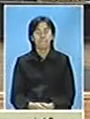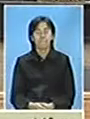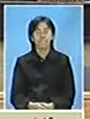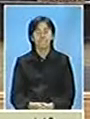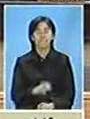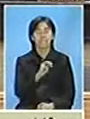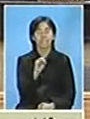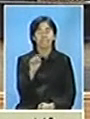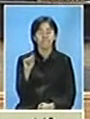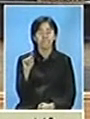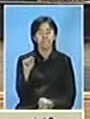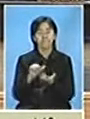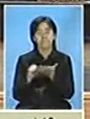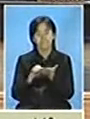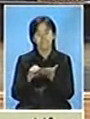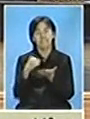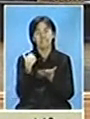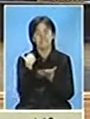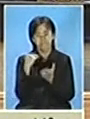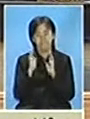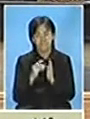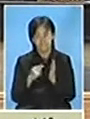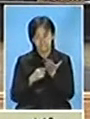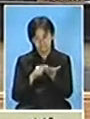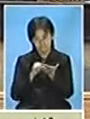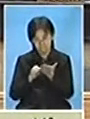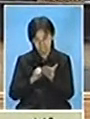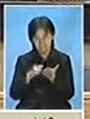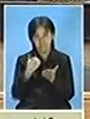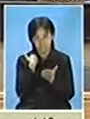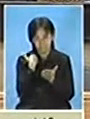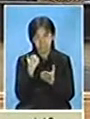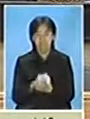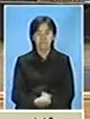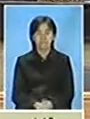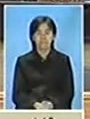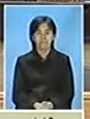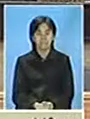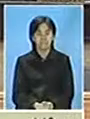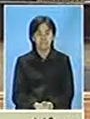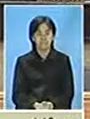มาตรา20มีการแก้ไขมีผู้สงวนคำแปลยติ